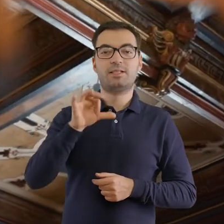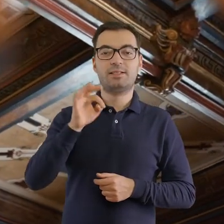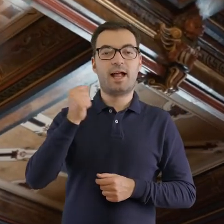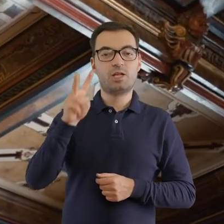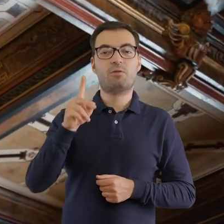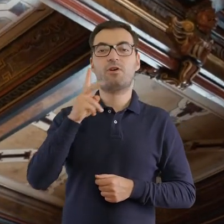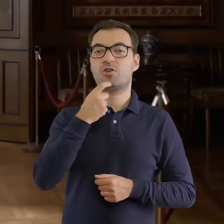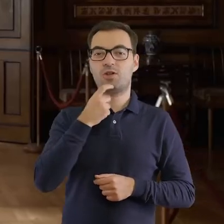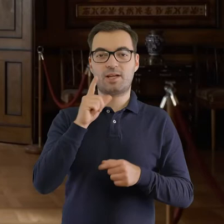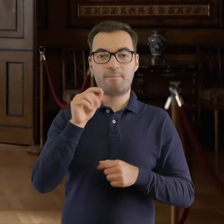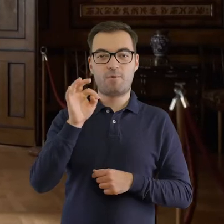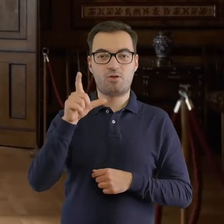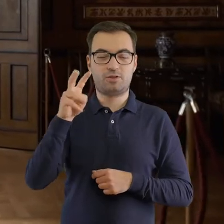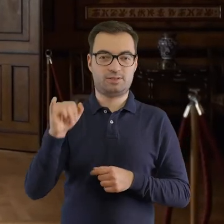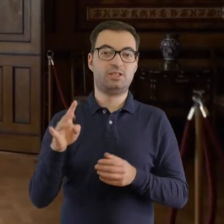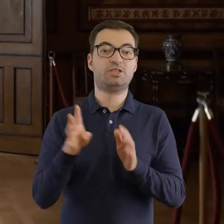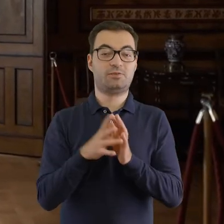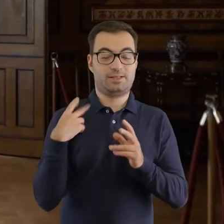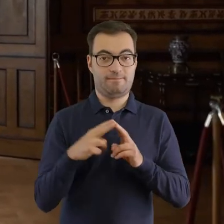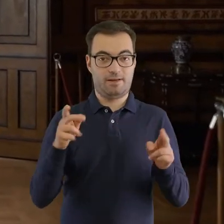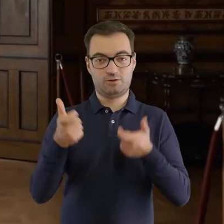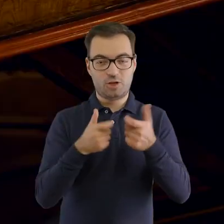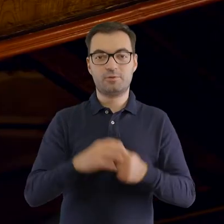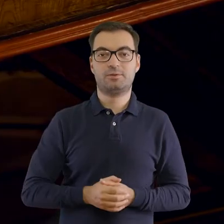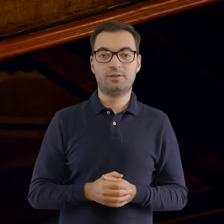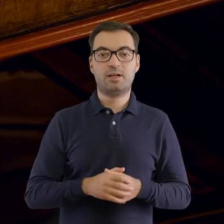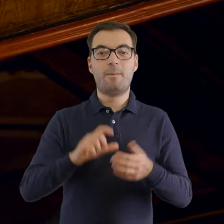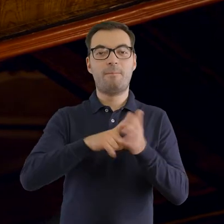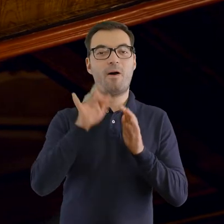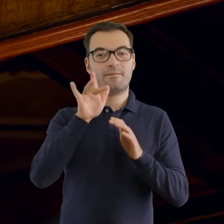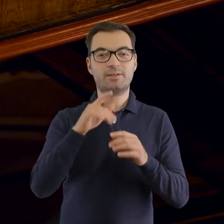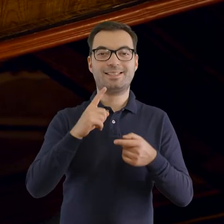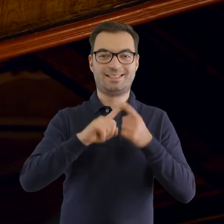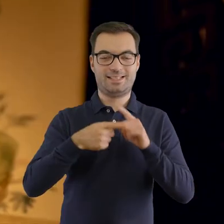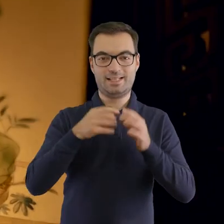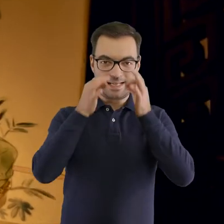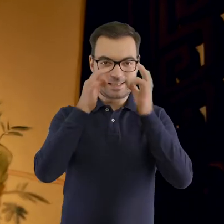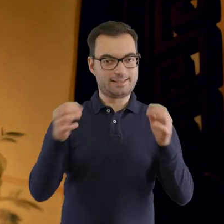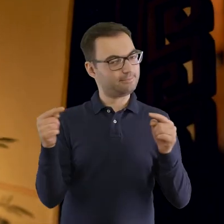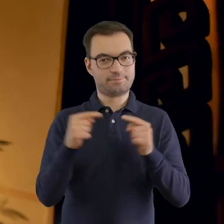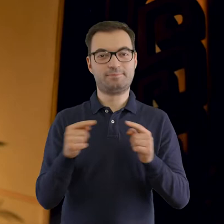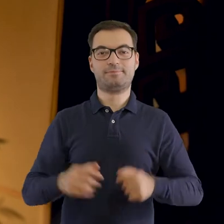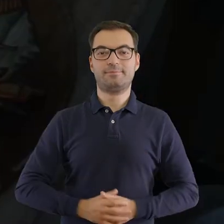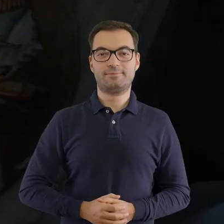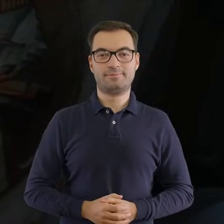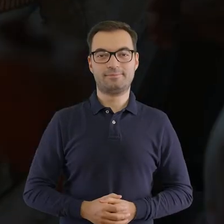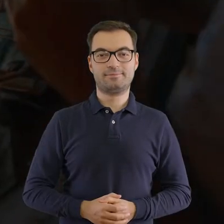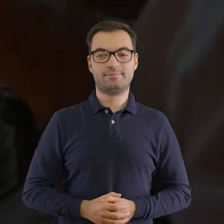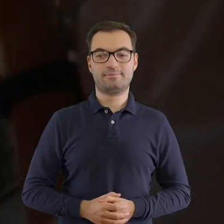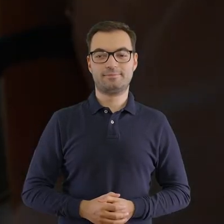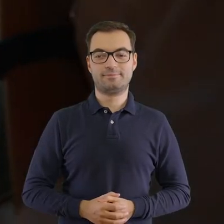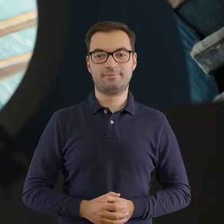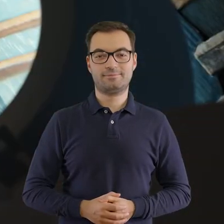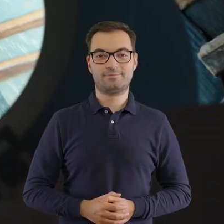Stanisława Kostkę-Potockiego w XIX wieku. Wnętrza inspirowane stylem chińskim.